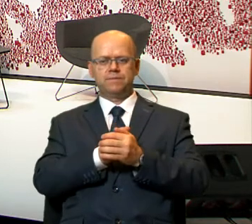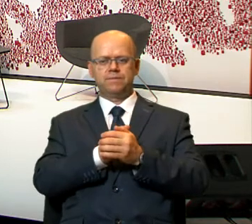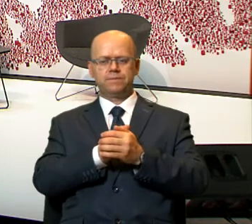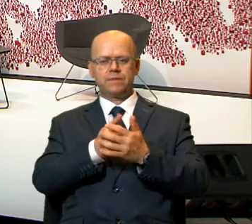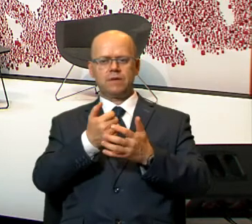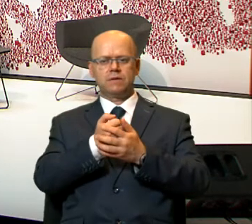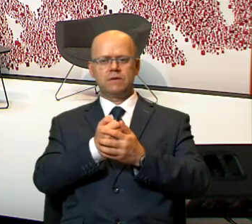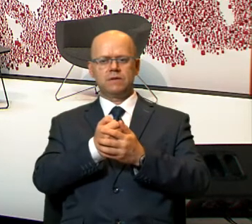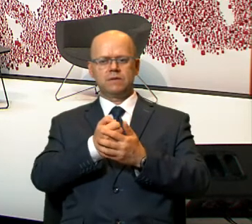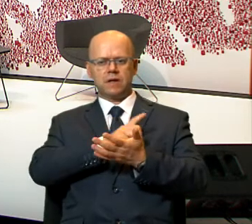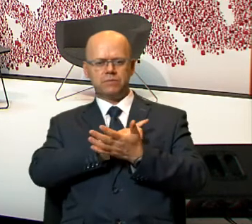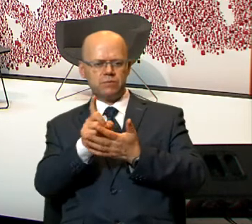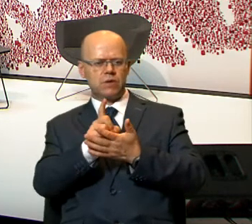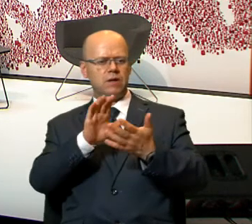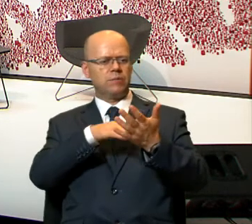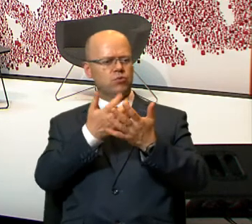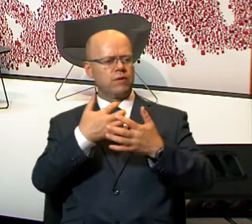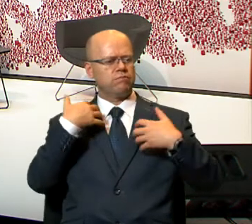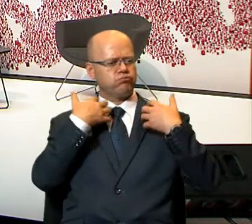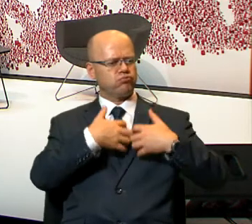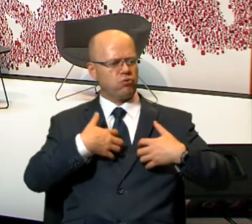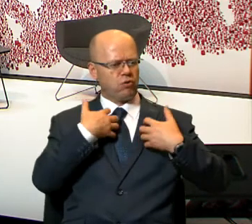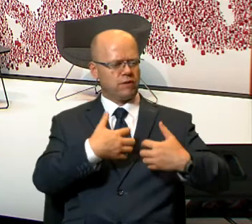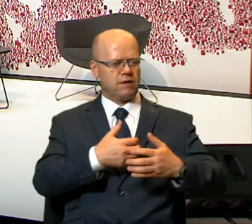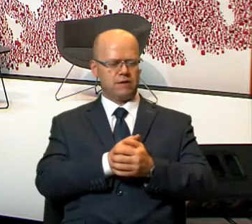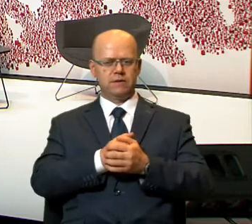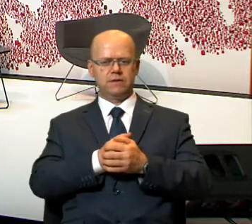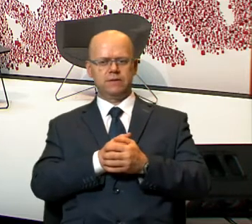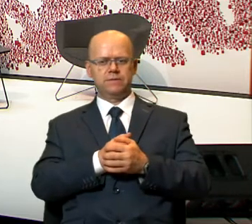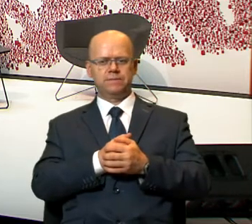agresja względem przyrody. Musimy